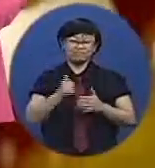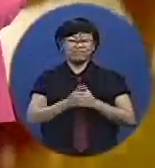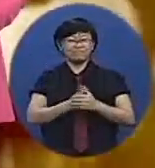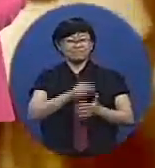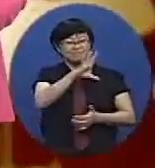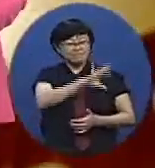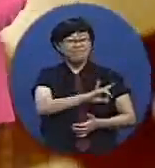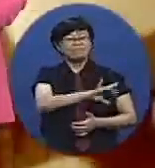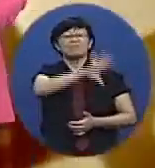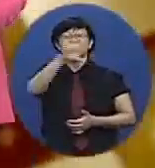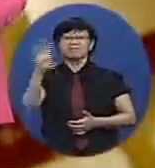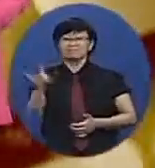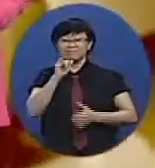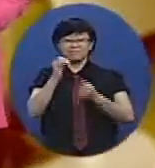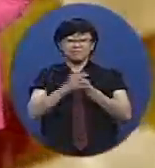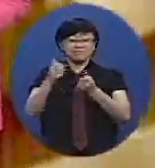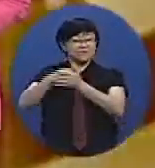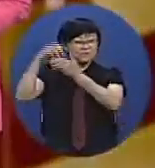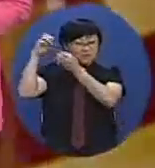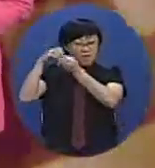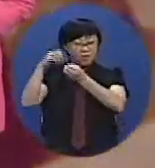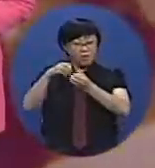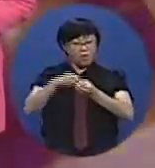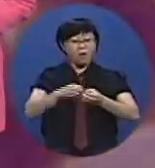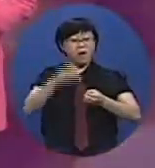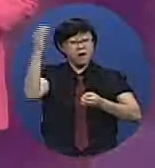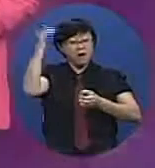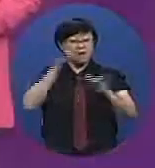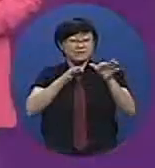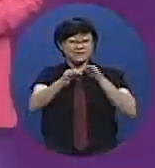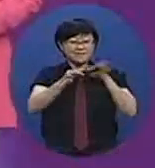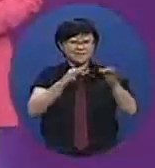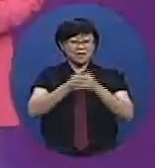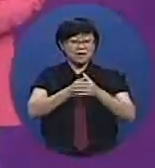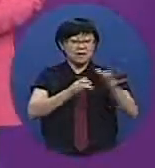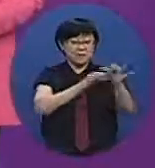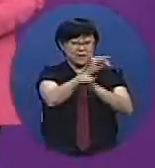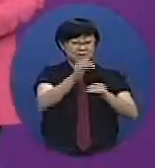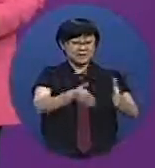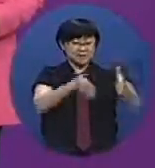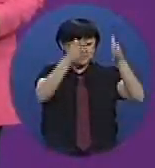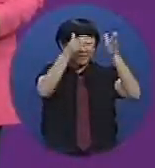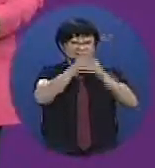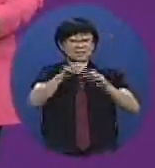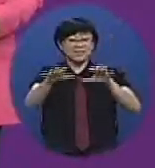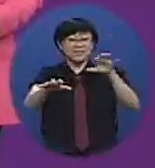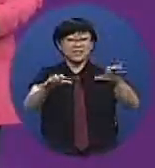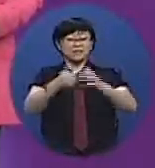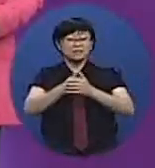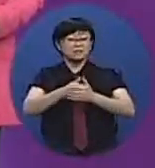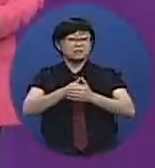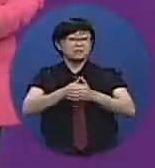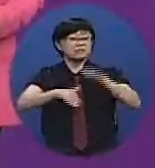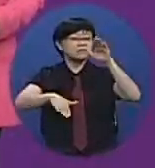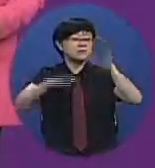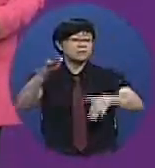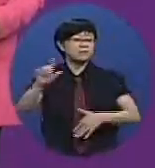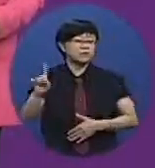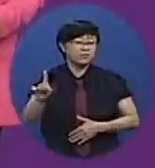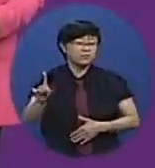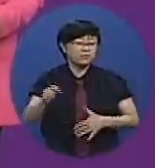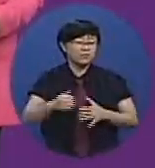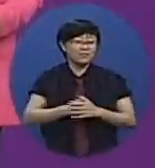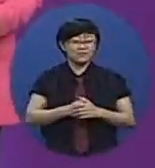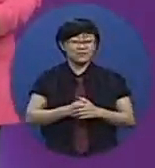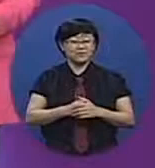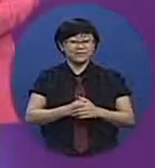예, 그러니까 예. 전통시장에 가는 것과 이렇게 백화점 가는 게 이렇게 틀린 점이 있다면 어떤 게 틀릴까요?